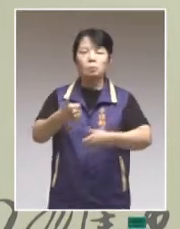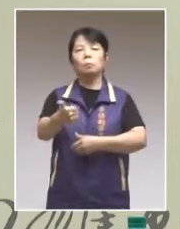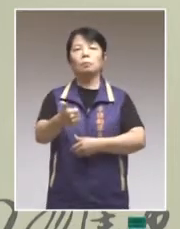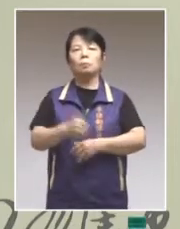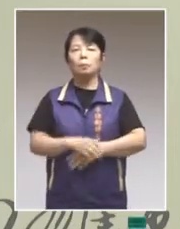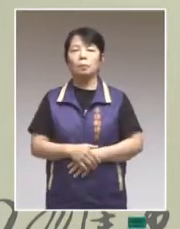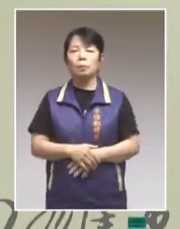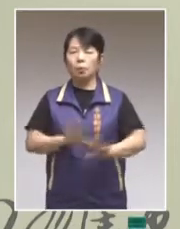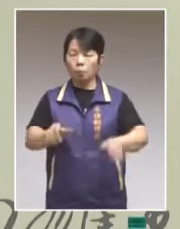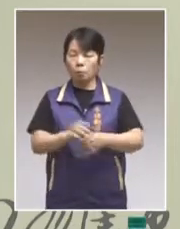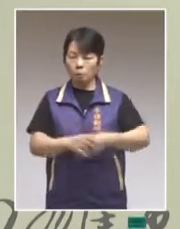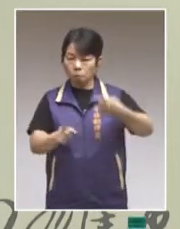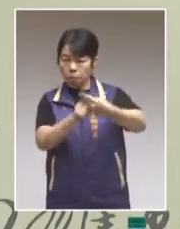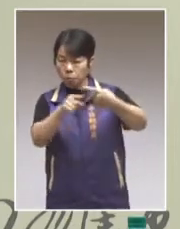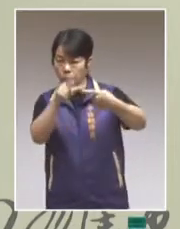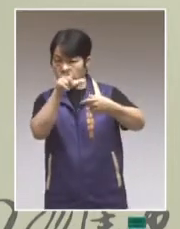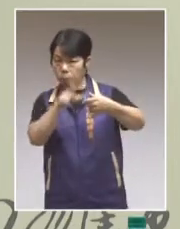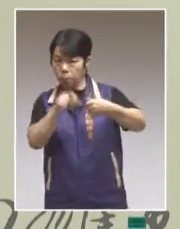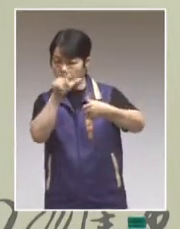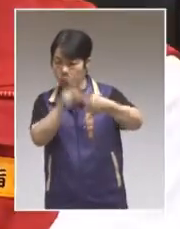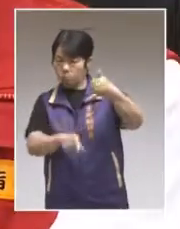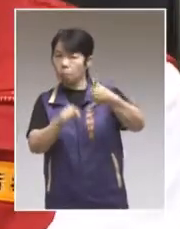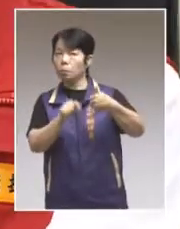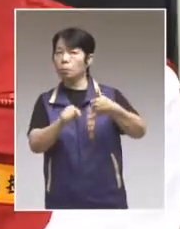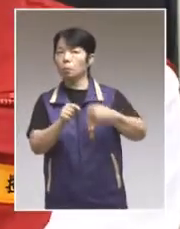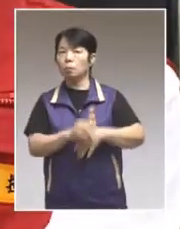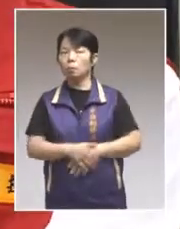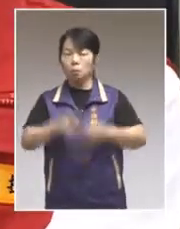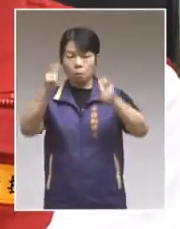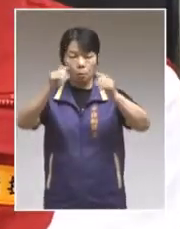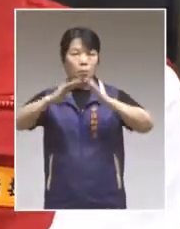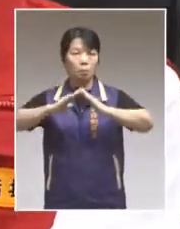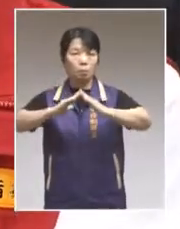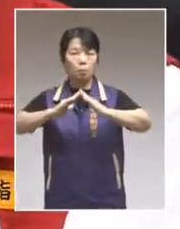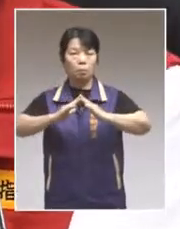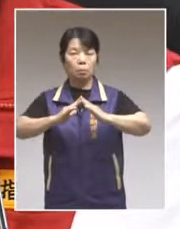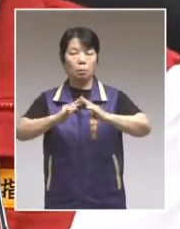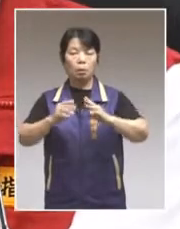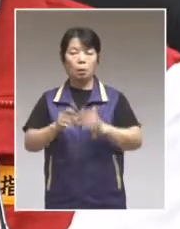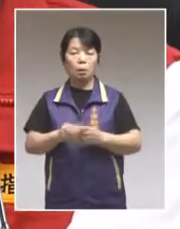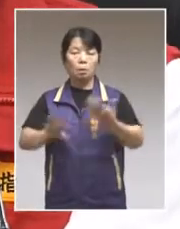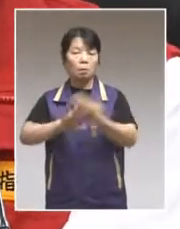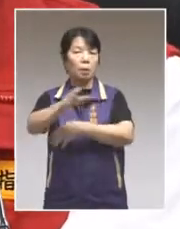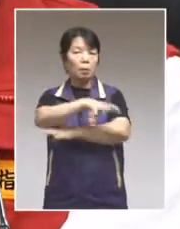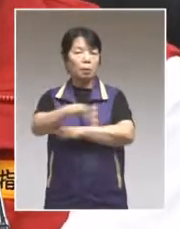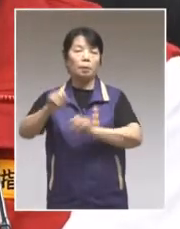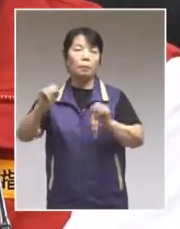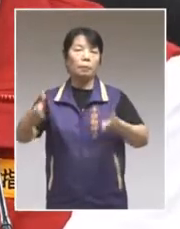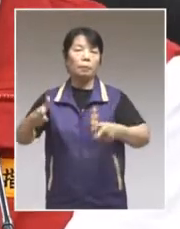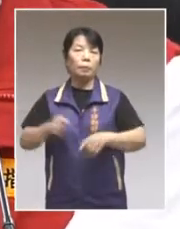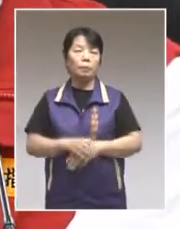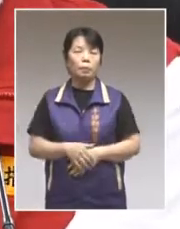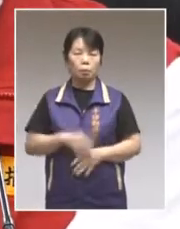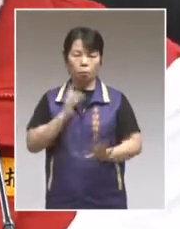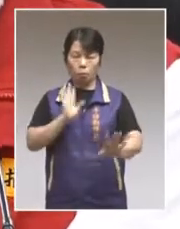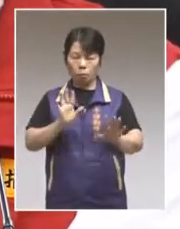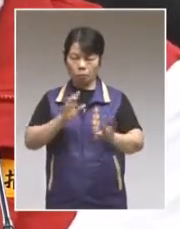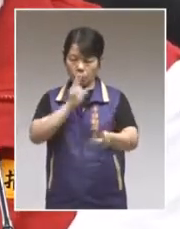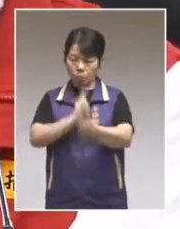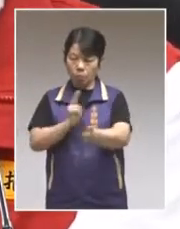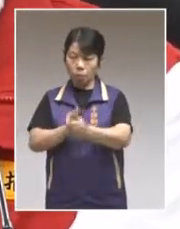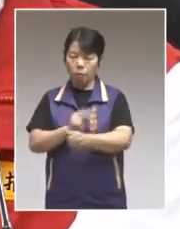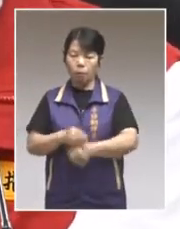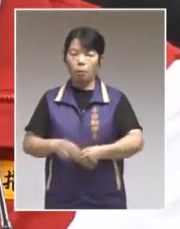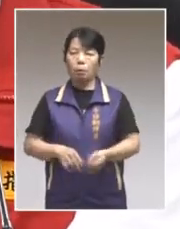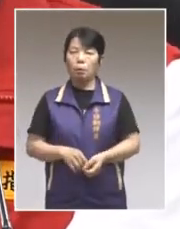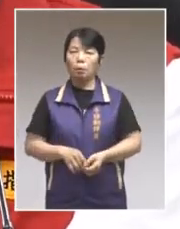呢，我们在确诊者的部分，我们还是高雄市跟其他的县比较不同，我们还是指派基层